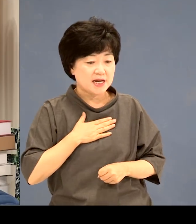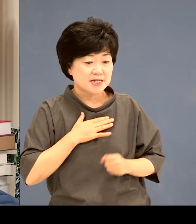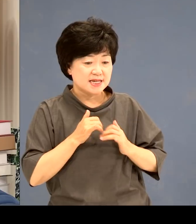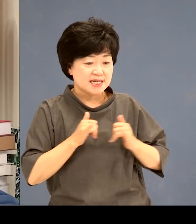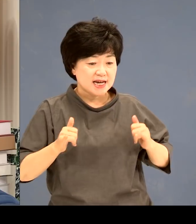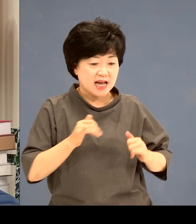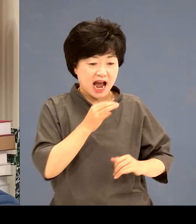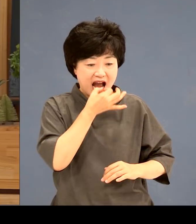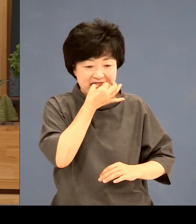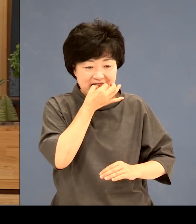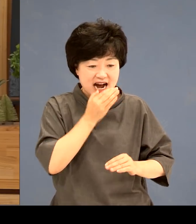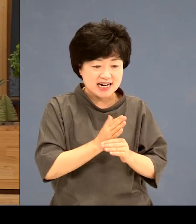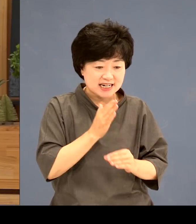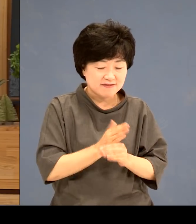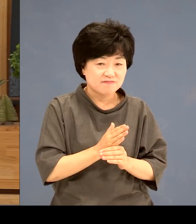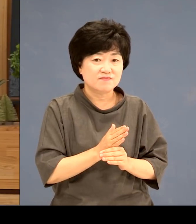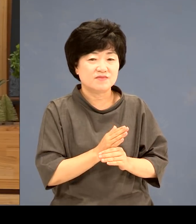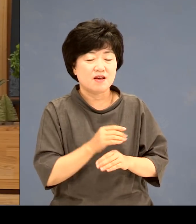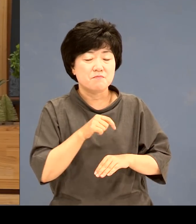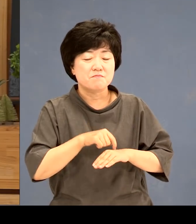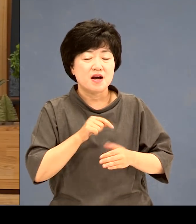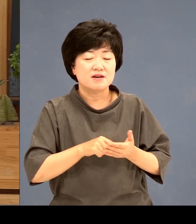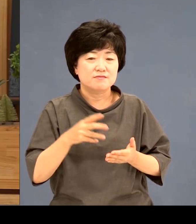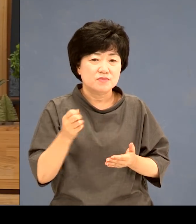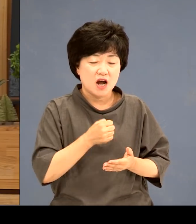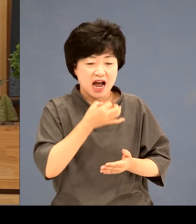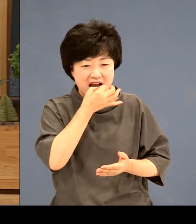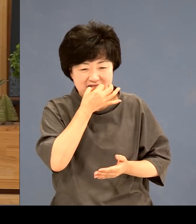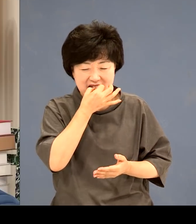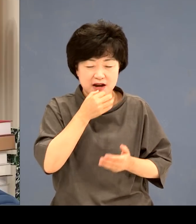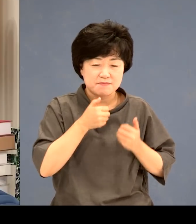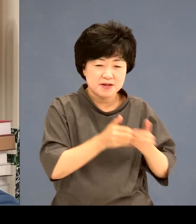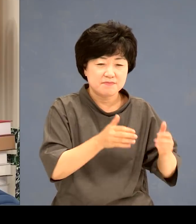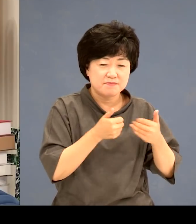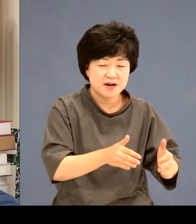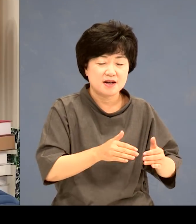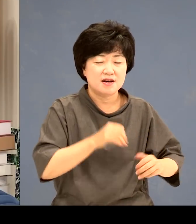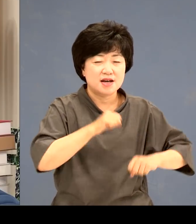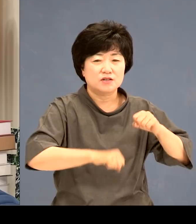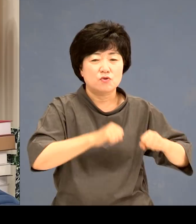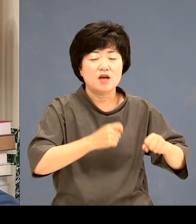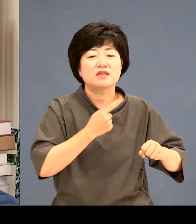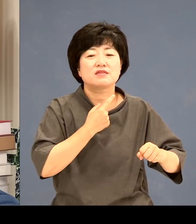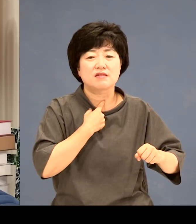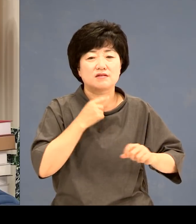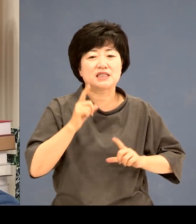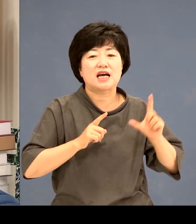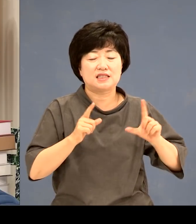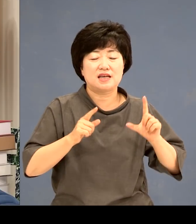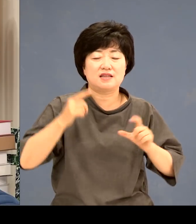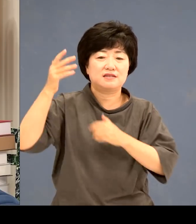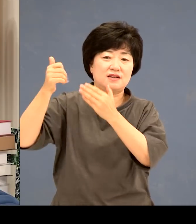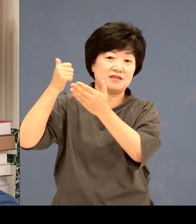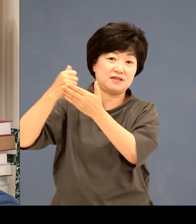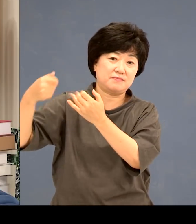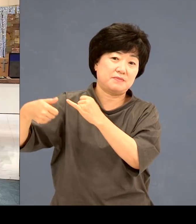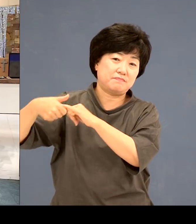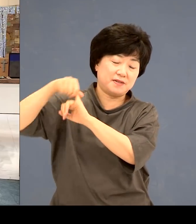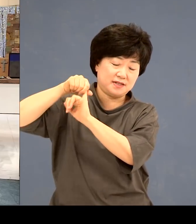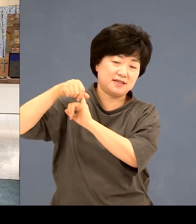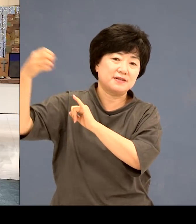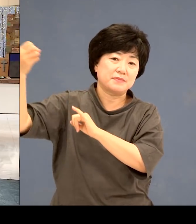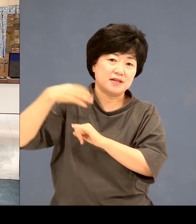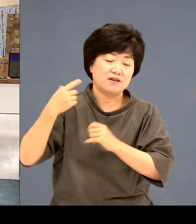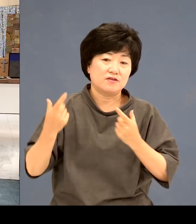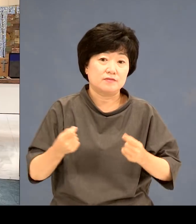허락한 저희 아내에게 그리고 가장 가까운 저희 아이들에게 하나님의 그 마음을 흘려보내지